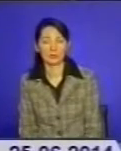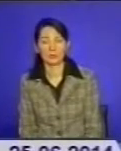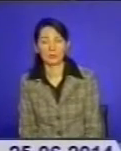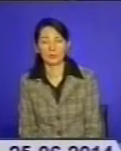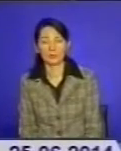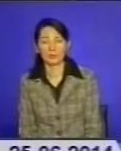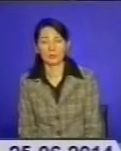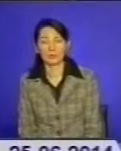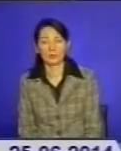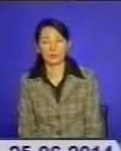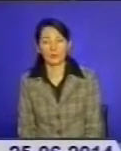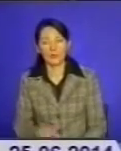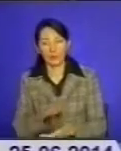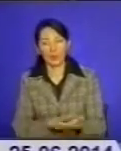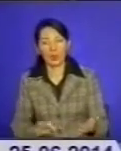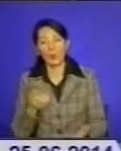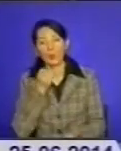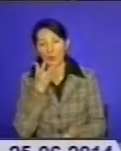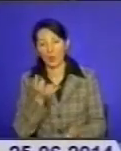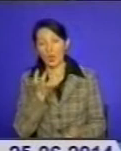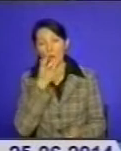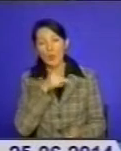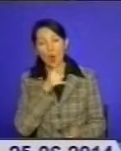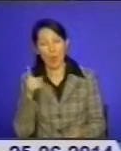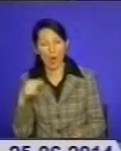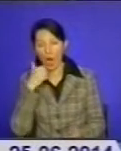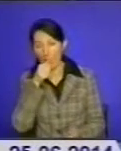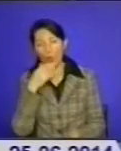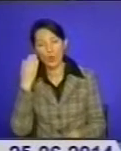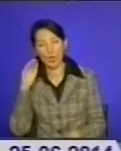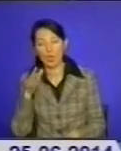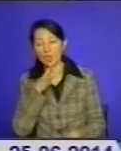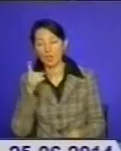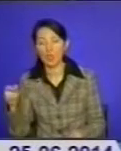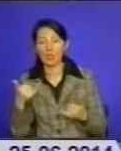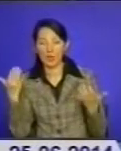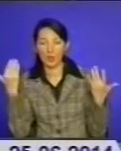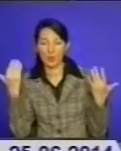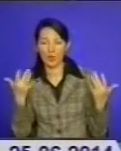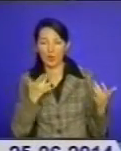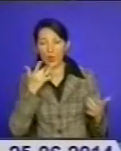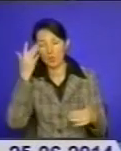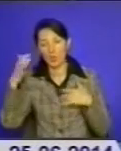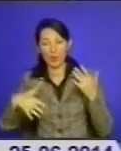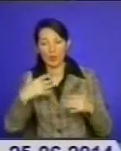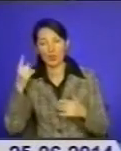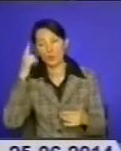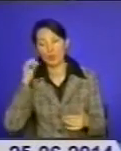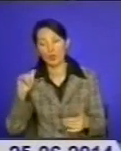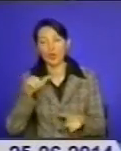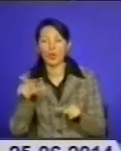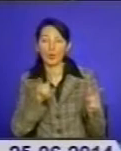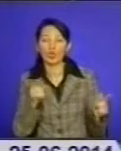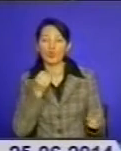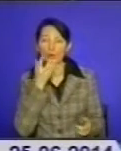А далі про позитивне. Тепла пора року – найкращий час для відпочинку. Літня метушня, роздуми про те, куди поїхати, аби добре